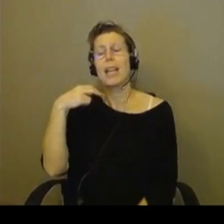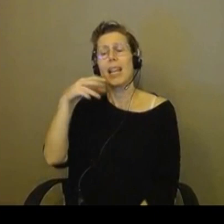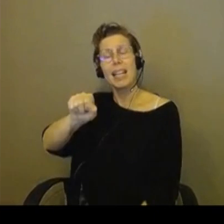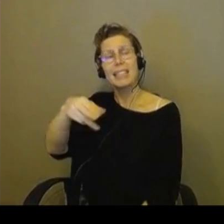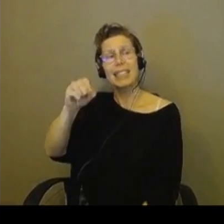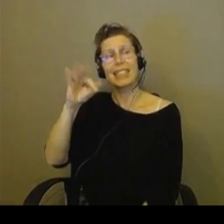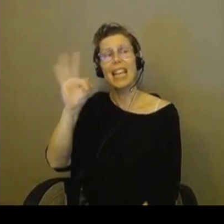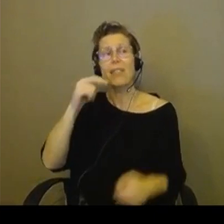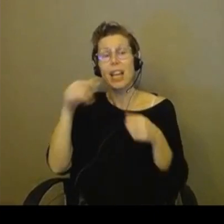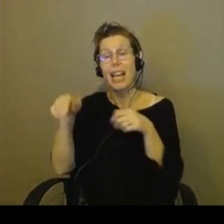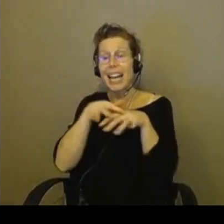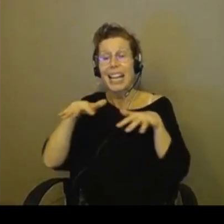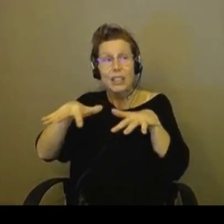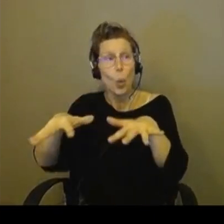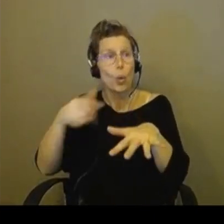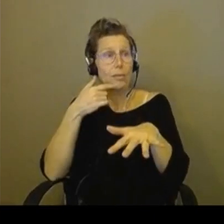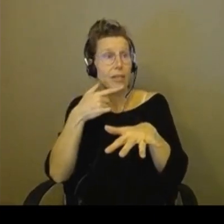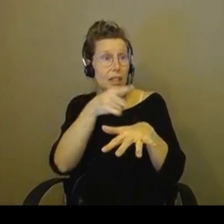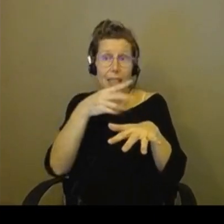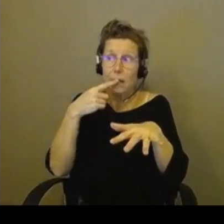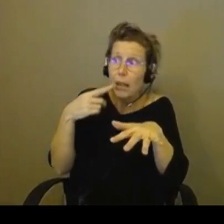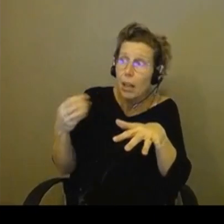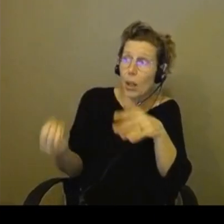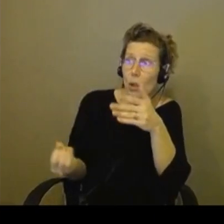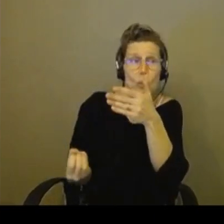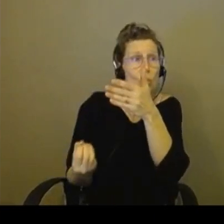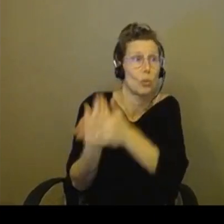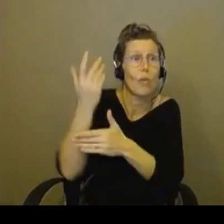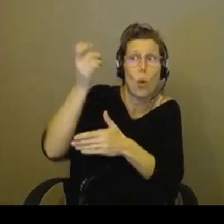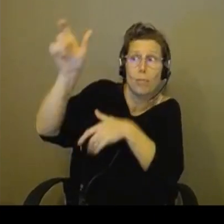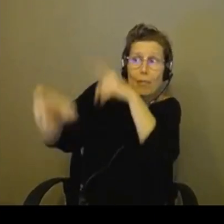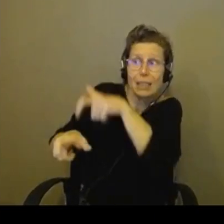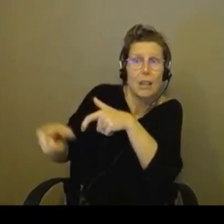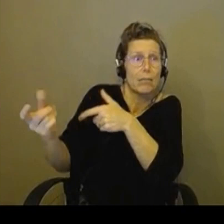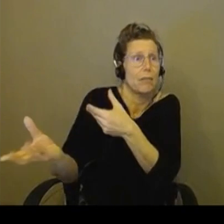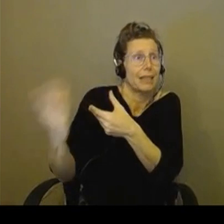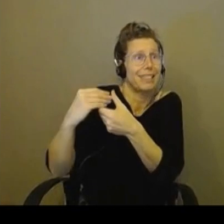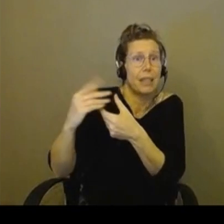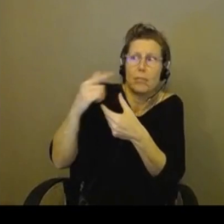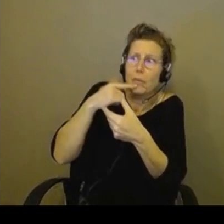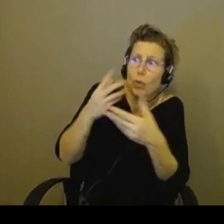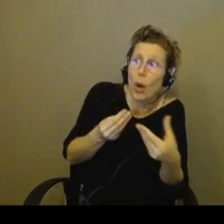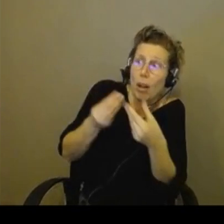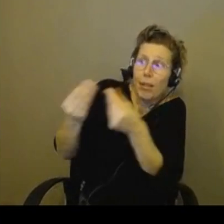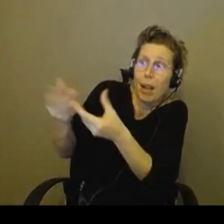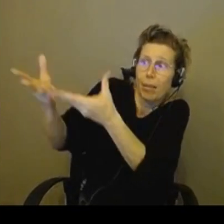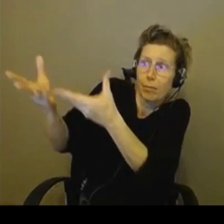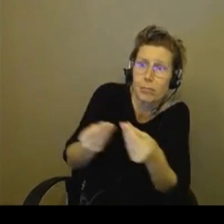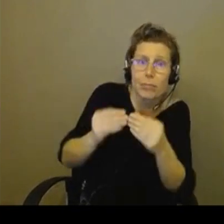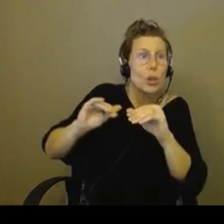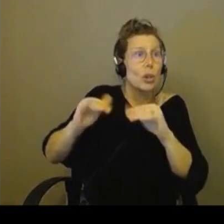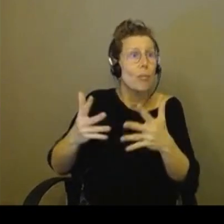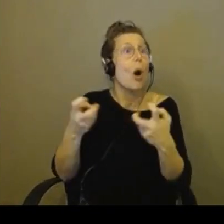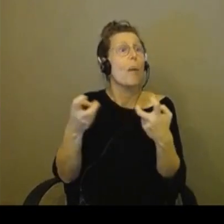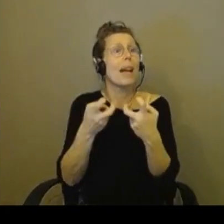allez permettre l'arrivée et l'émergence de nouveaux acteurs? Je pense par exemple à Kevin Speed qui a envie de transformer le TGV en RER sur